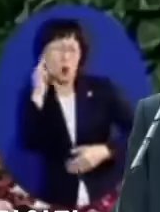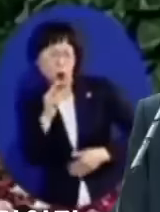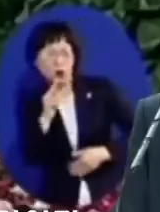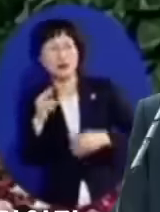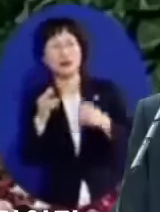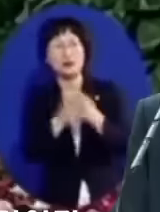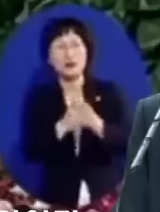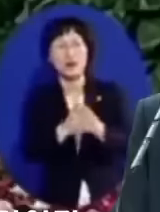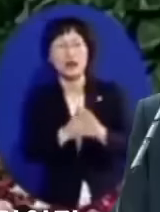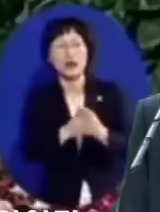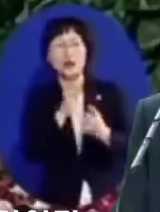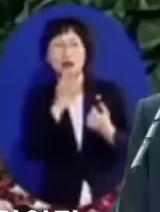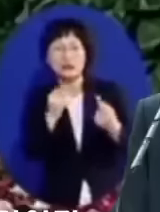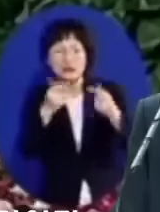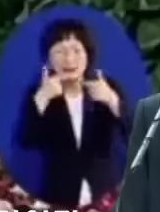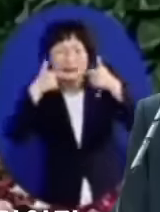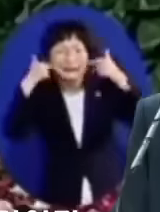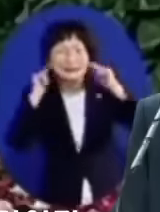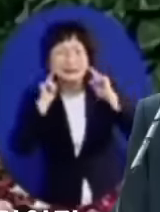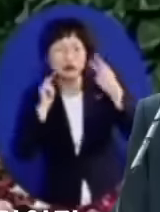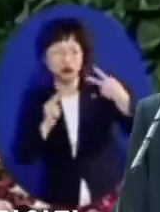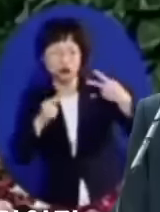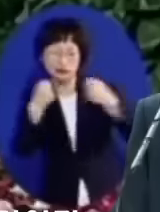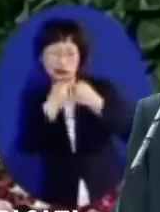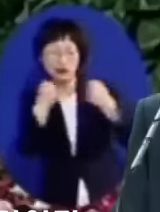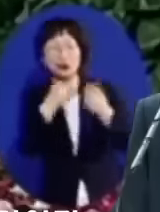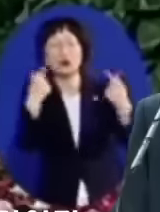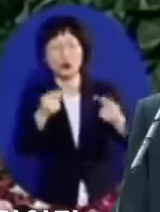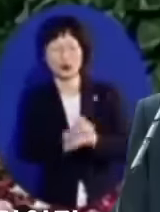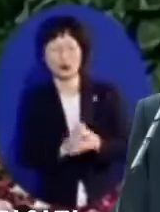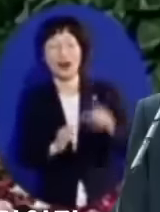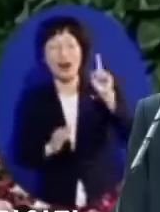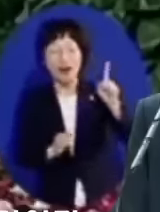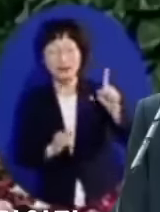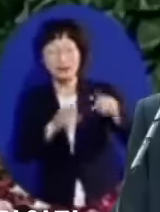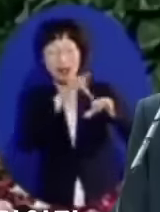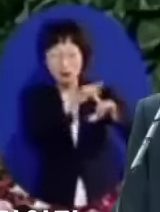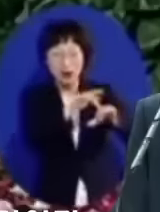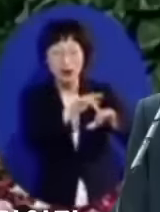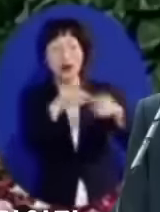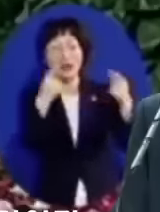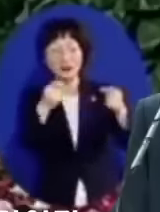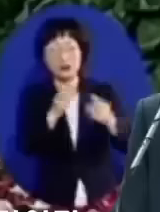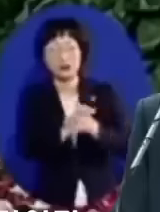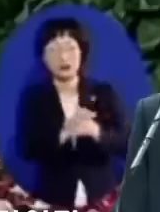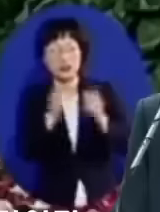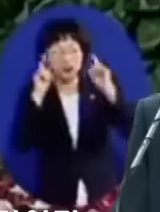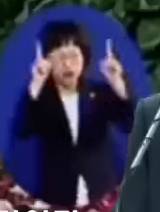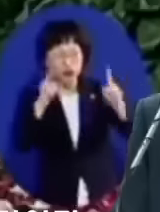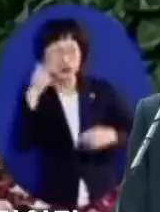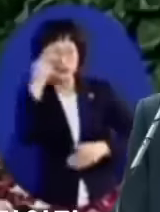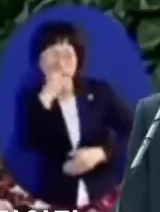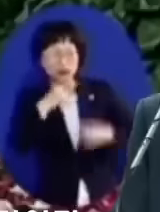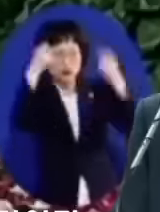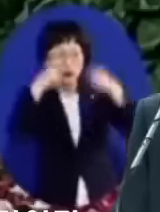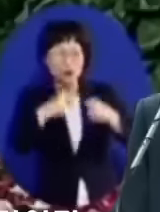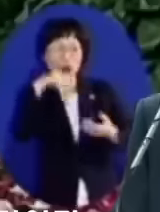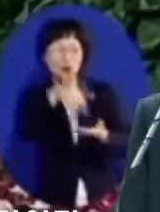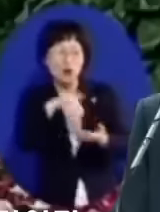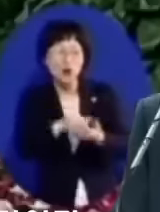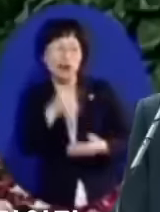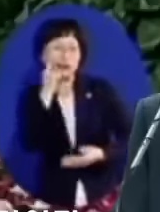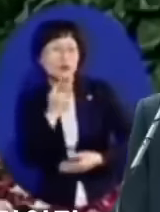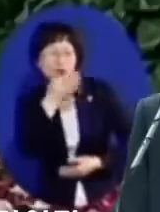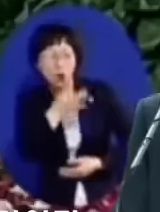마치 두 마리 늑대가 싸우는 것과 같단다. 하나는 악마 같은 놈인데 분노, 질투, 슬픔, 후회, 탐욕,